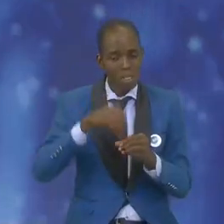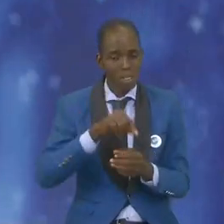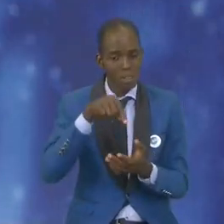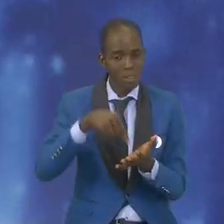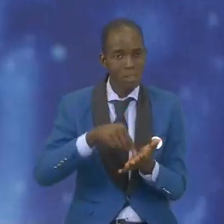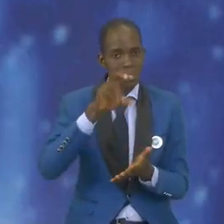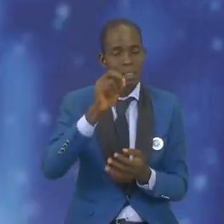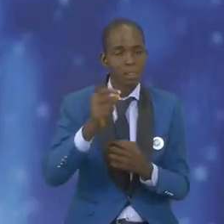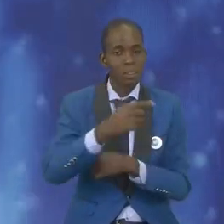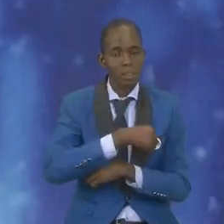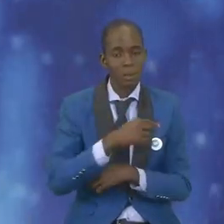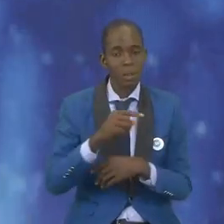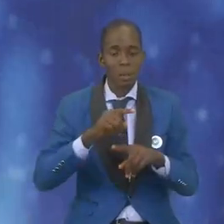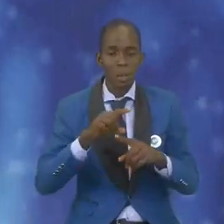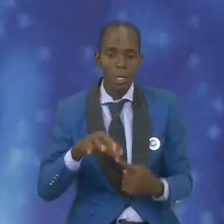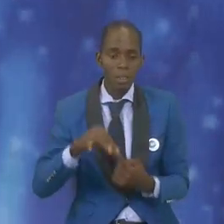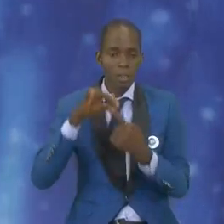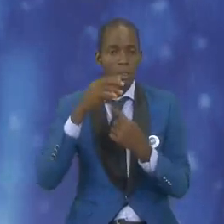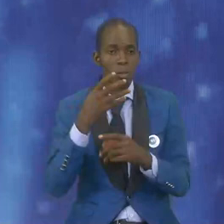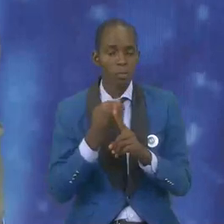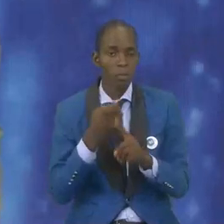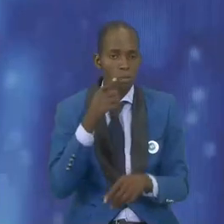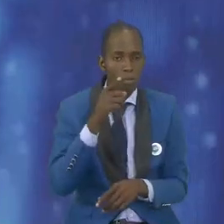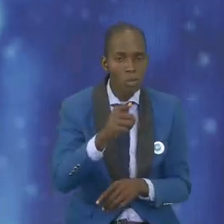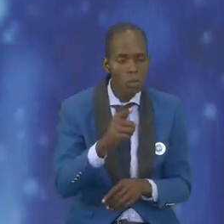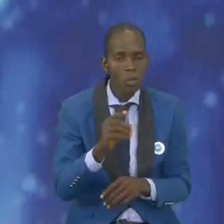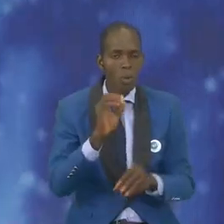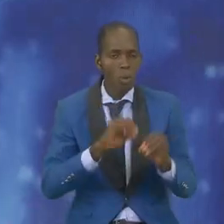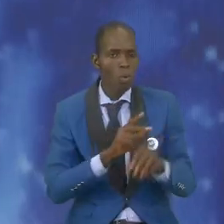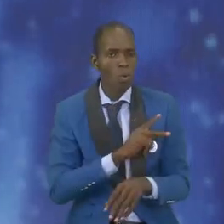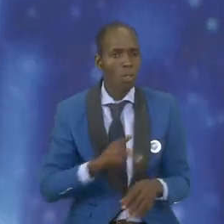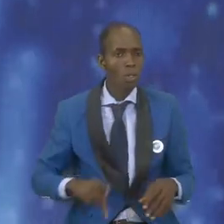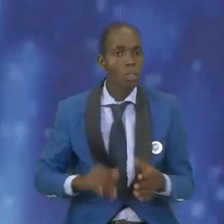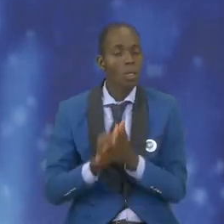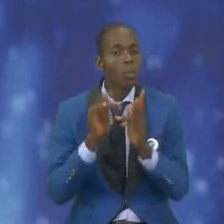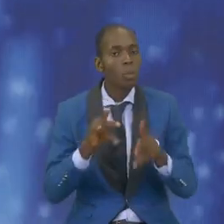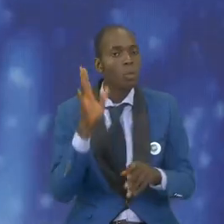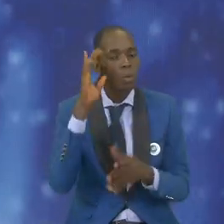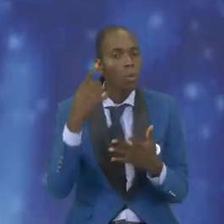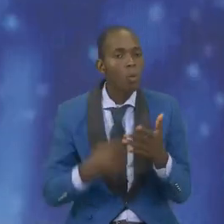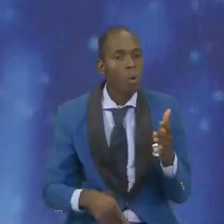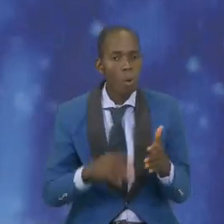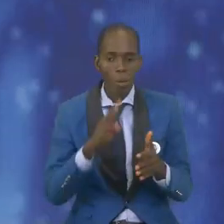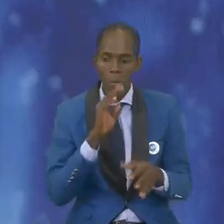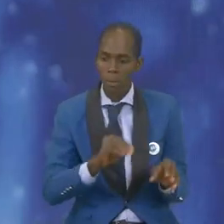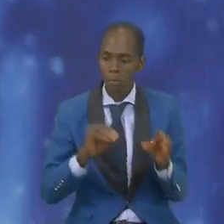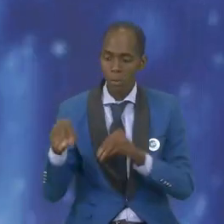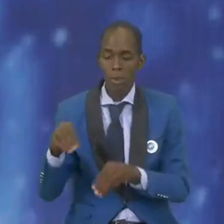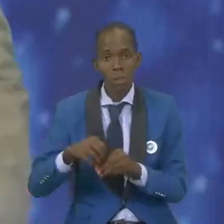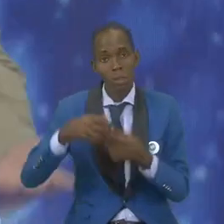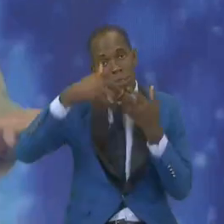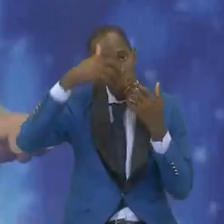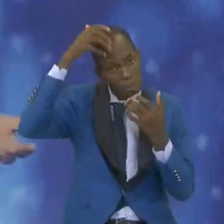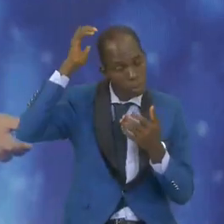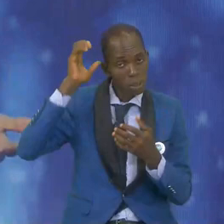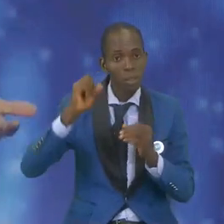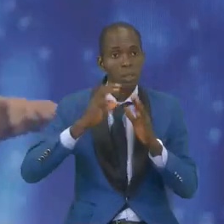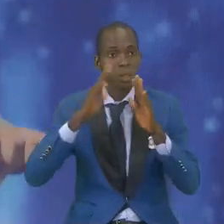quelque homme, excepté à toi, ô roi, serait jeté dans la fosse au